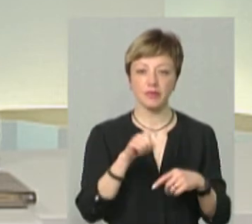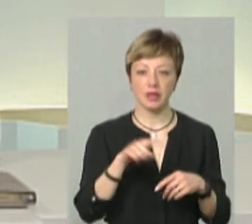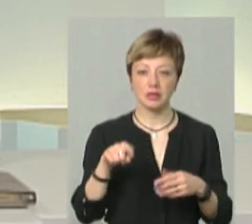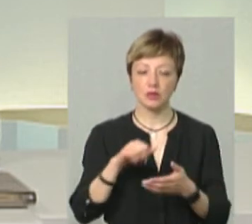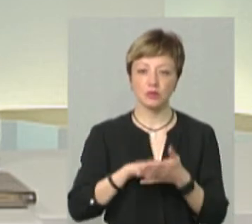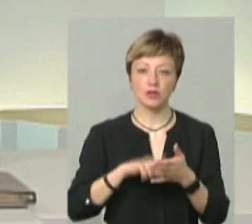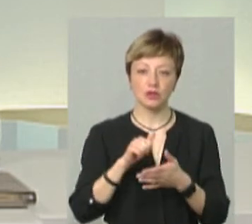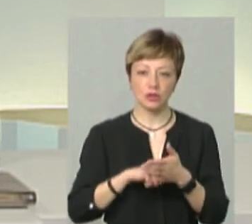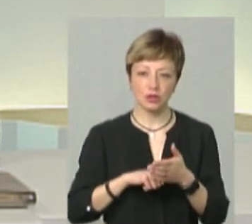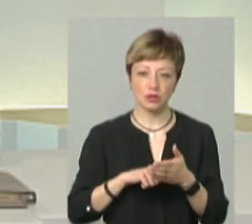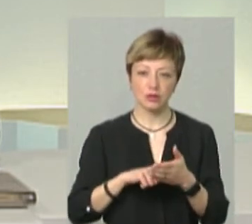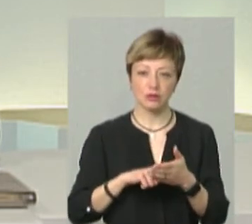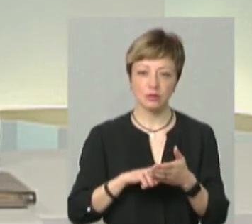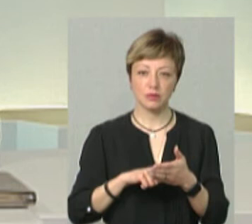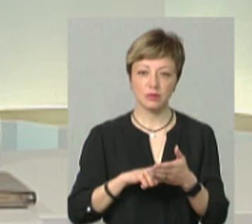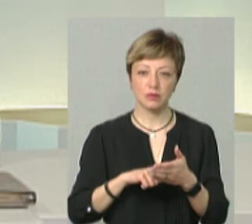причин